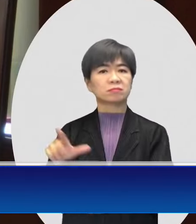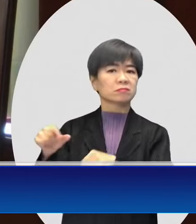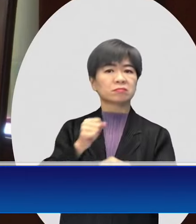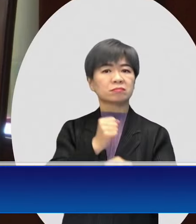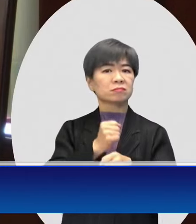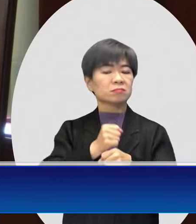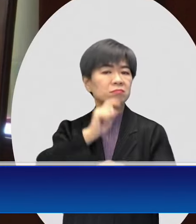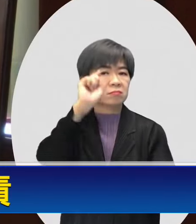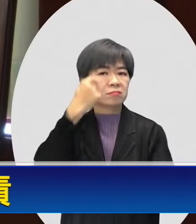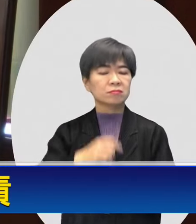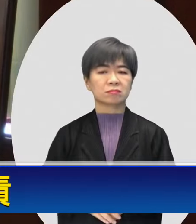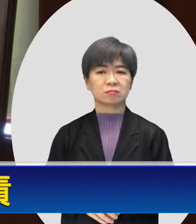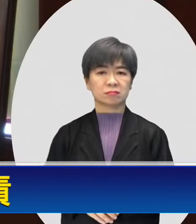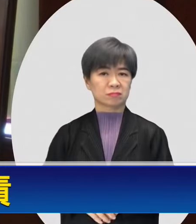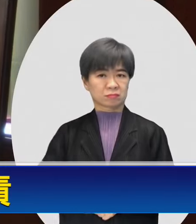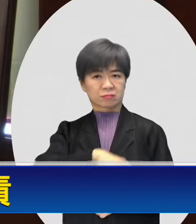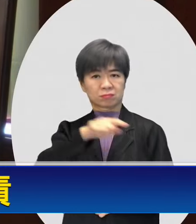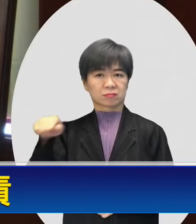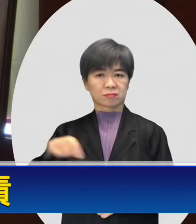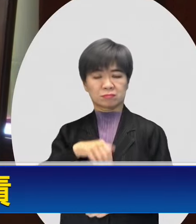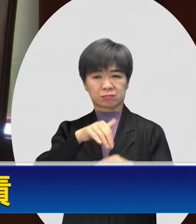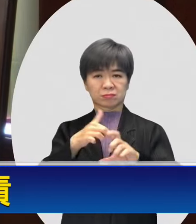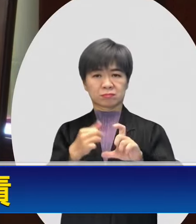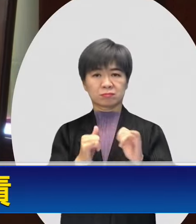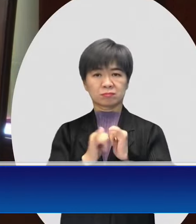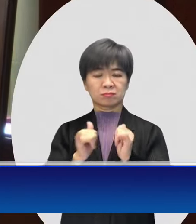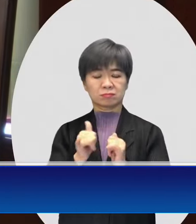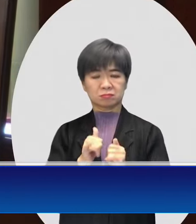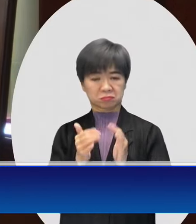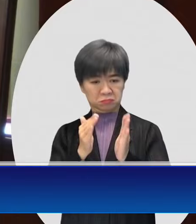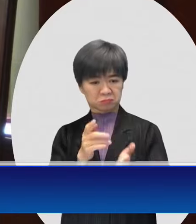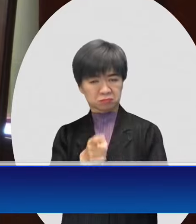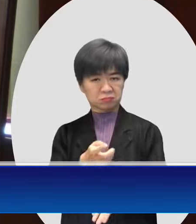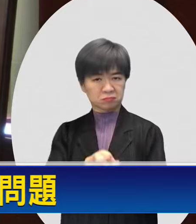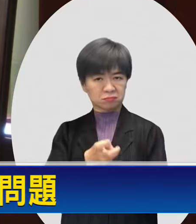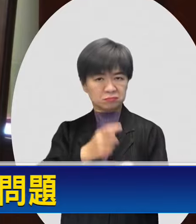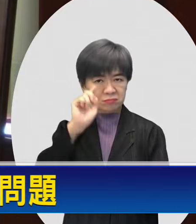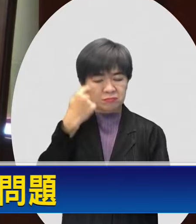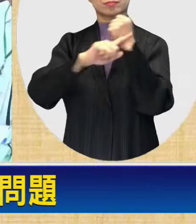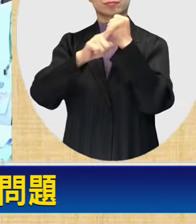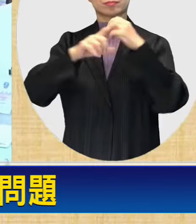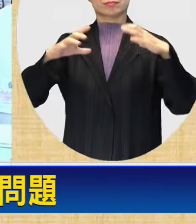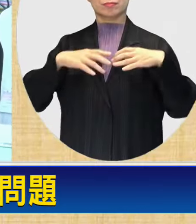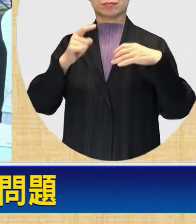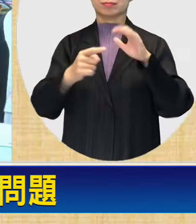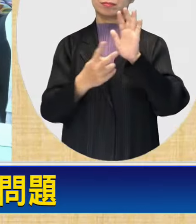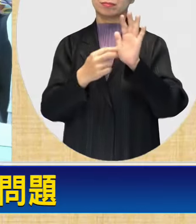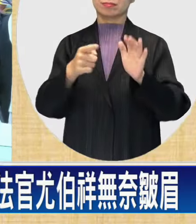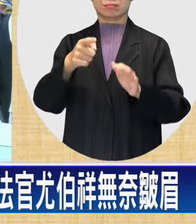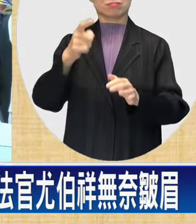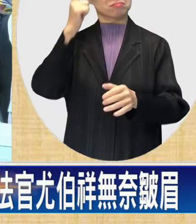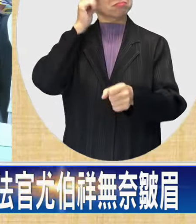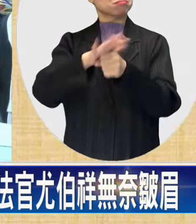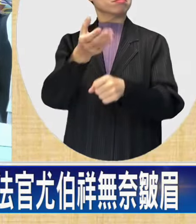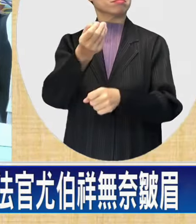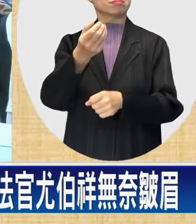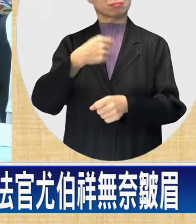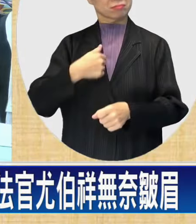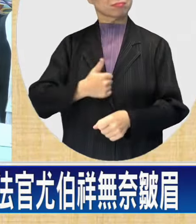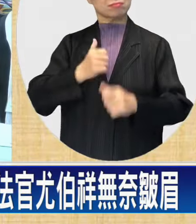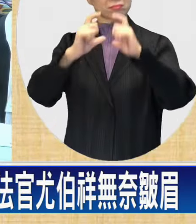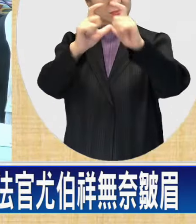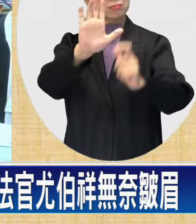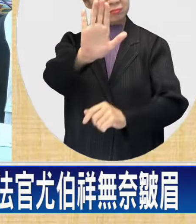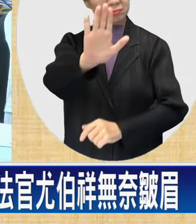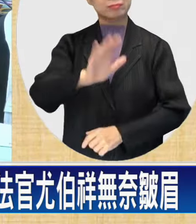区的选民要如何能够对各位就责？那我听了半天，你好像还没回答到这个问题。 黄国昌回孙又照尤伯雄标准，立法院